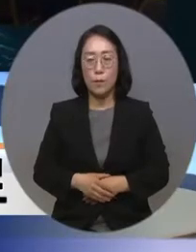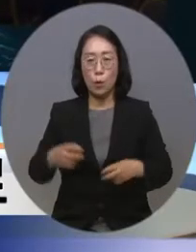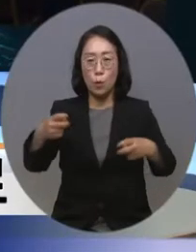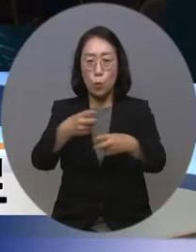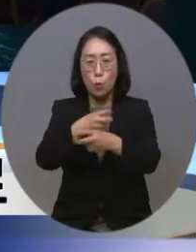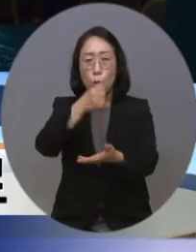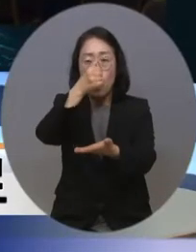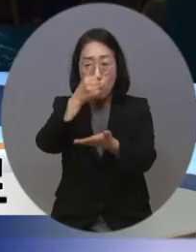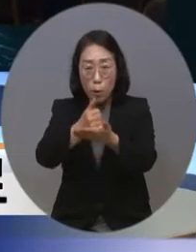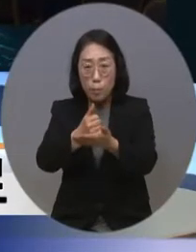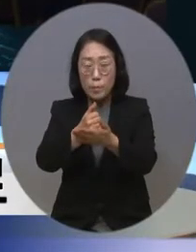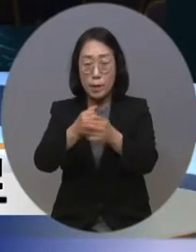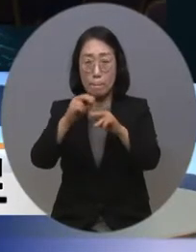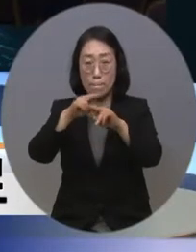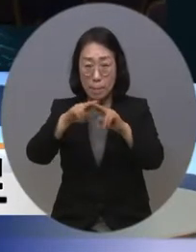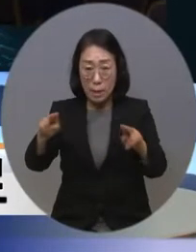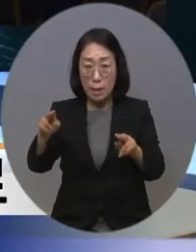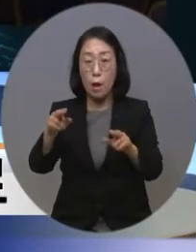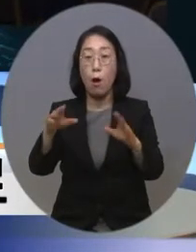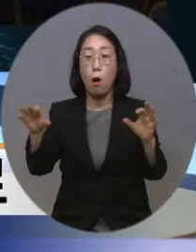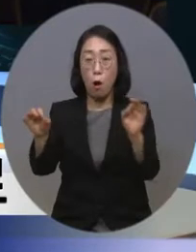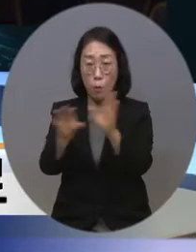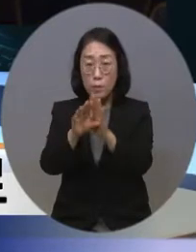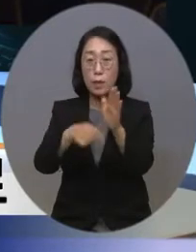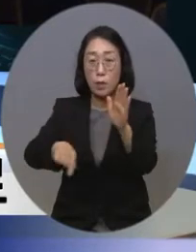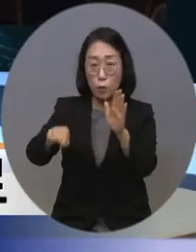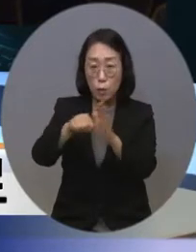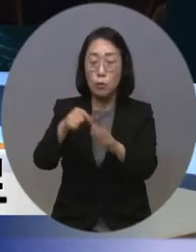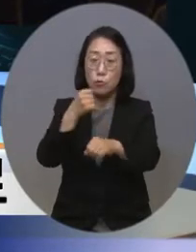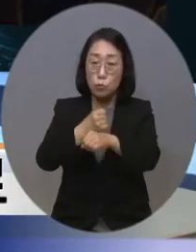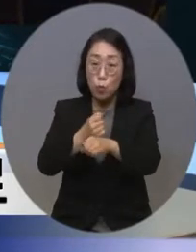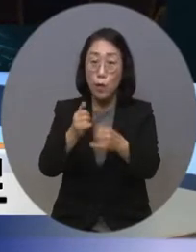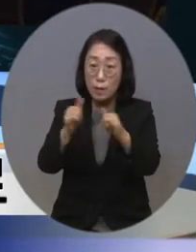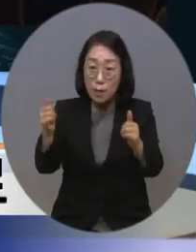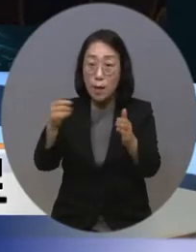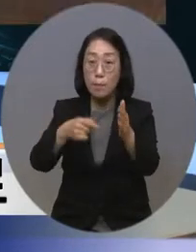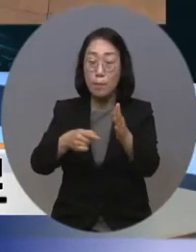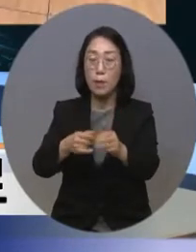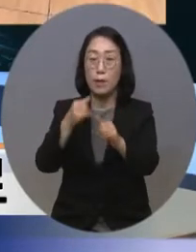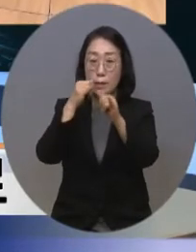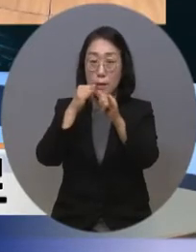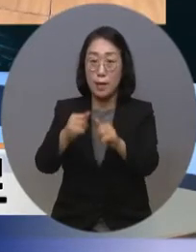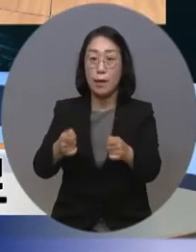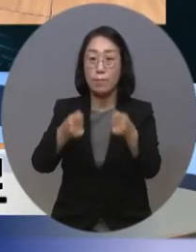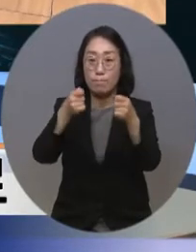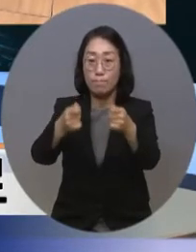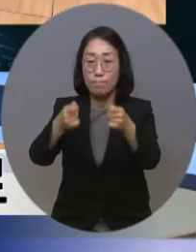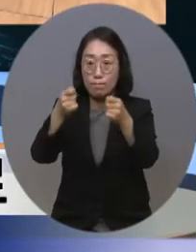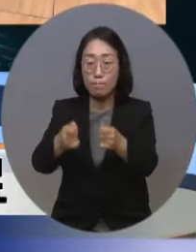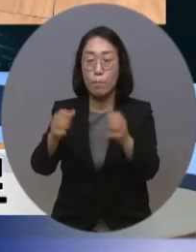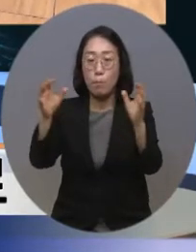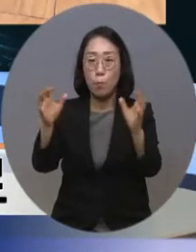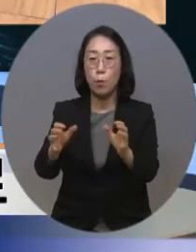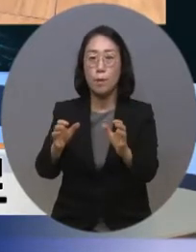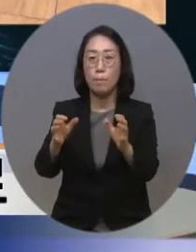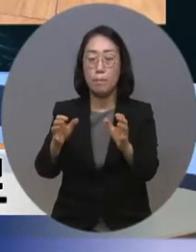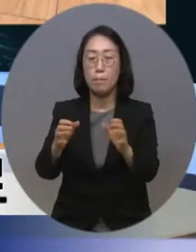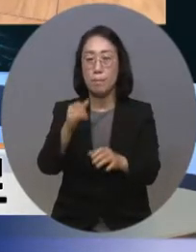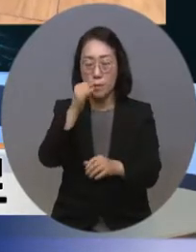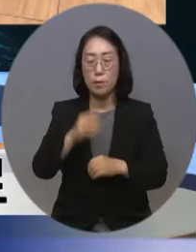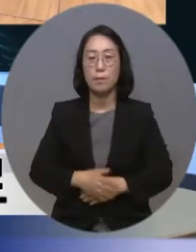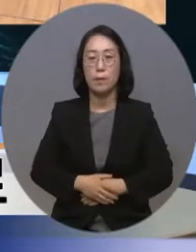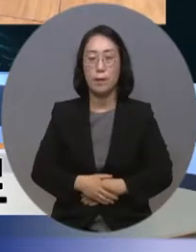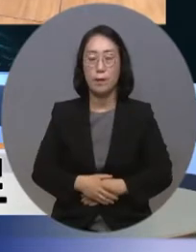교통범죄 근절을 위해 앞장선 이들에 대한 노고를 격려하는 2022 교통정의상 시상식이 열렸습니다.